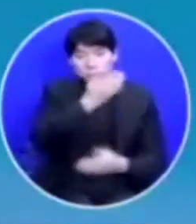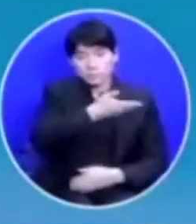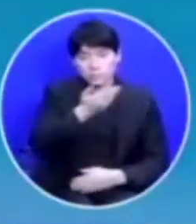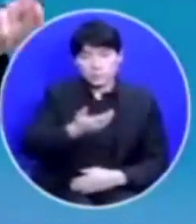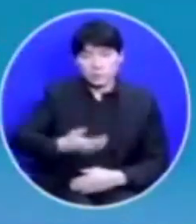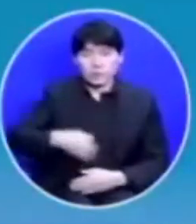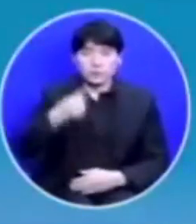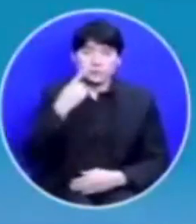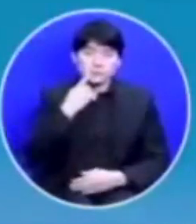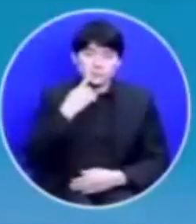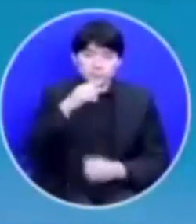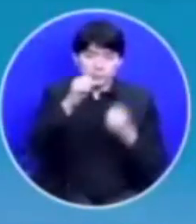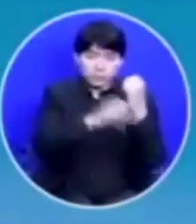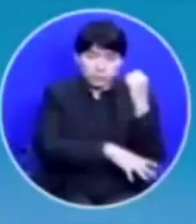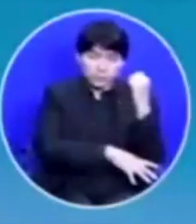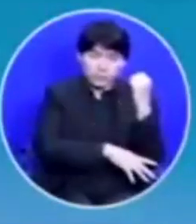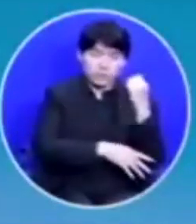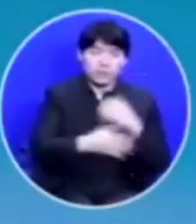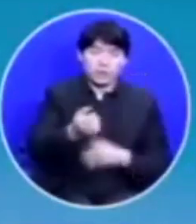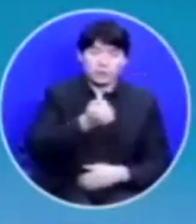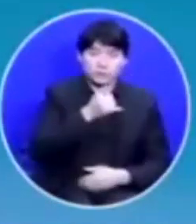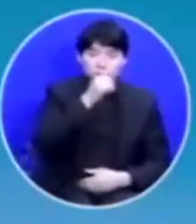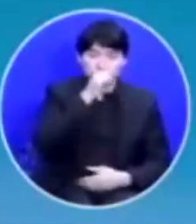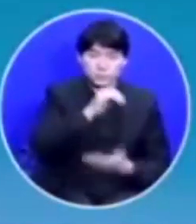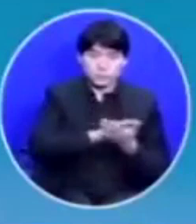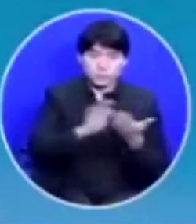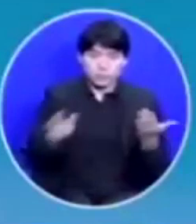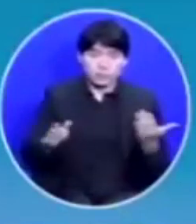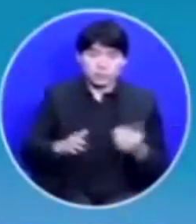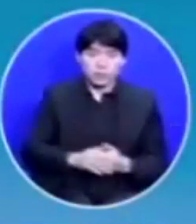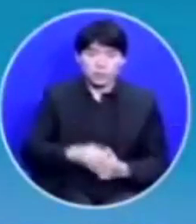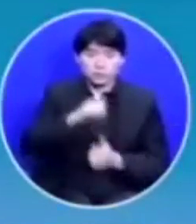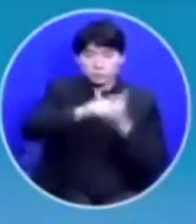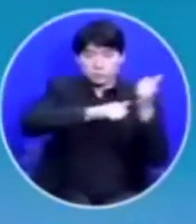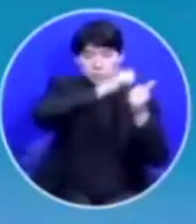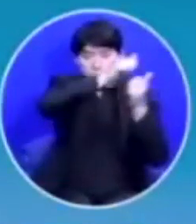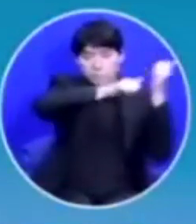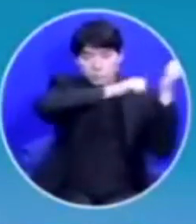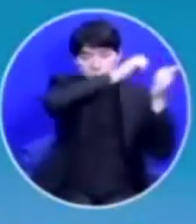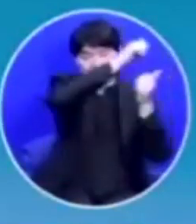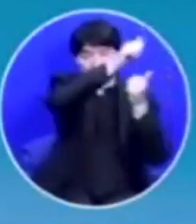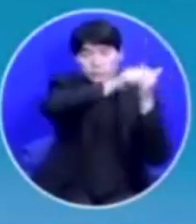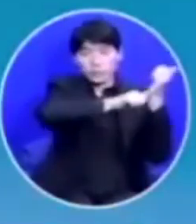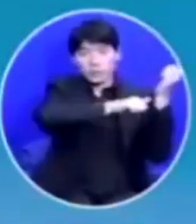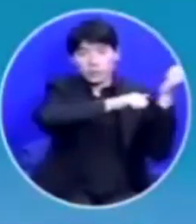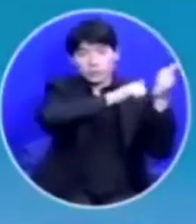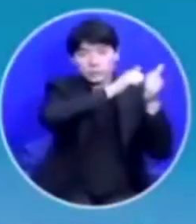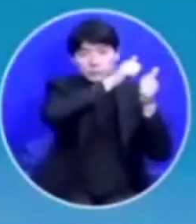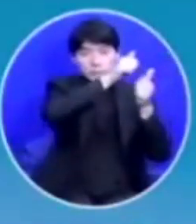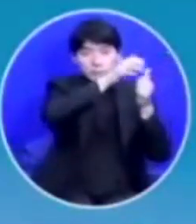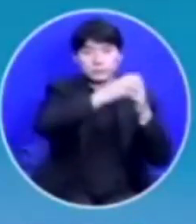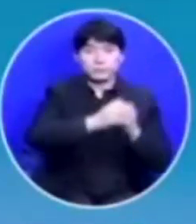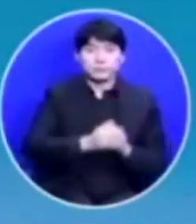다 이어받고 있는 겁니다 우리의 부모님은 또 그 부모님으로부터 또 그 위에 부모님으로